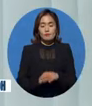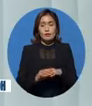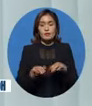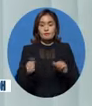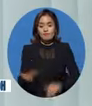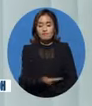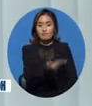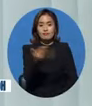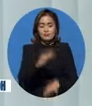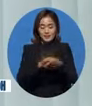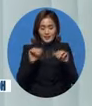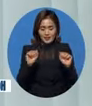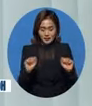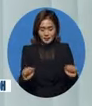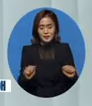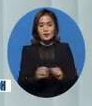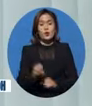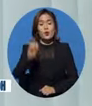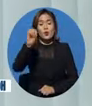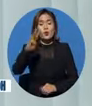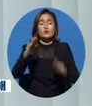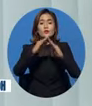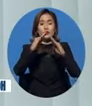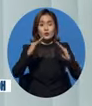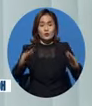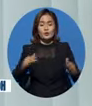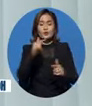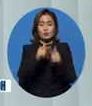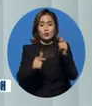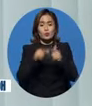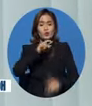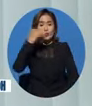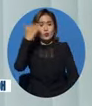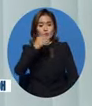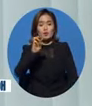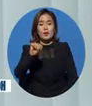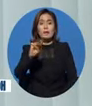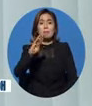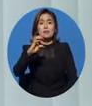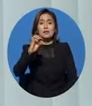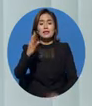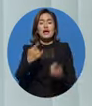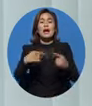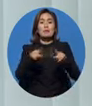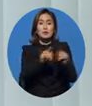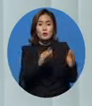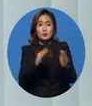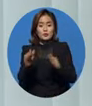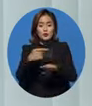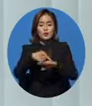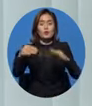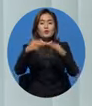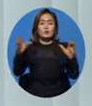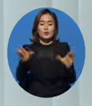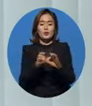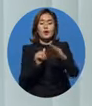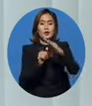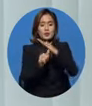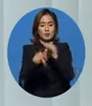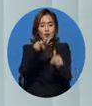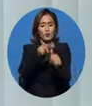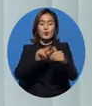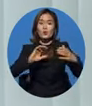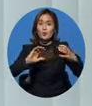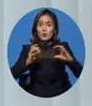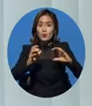그래서 시청자 여러분 안녕하십니까 광주 전주 목포 여수 mbc 가 공동으로 마련한 더불어 민주당 당대표 후보